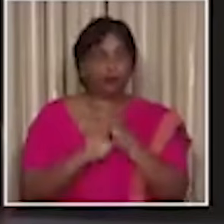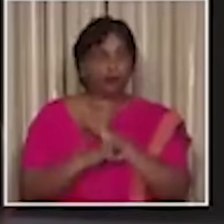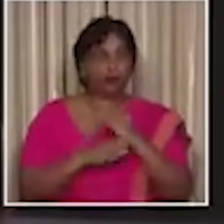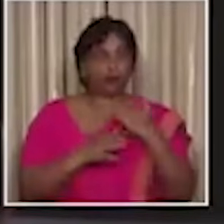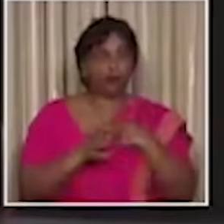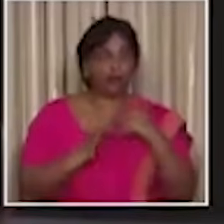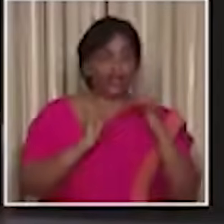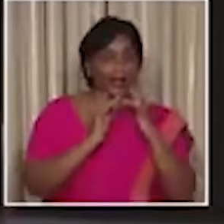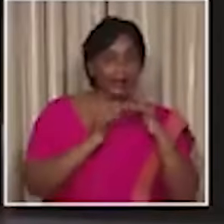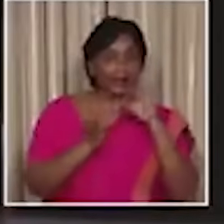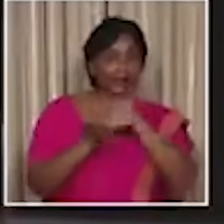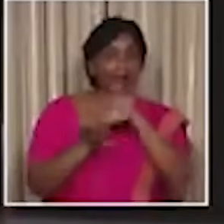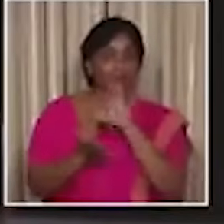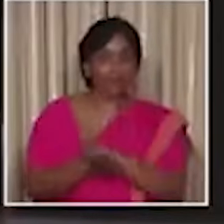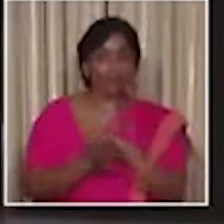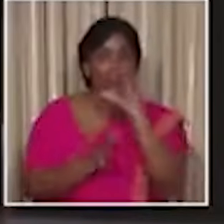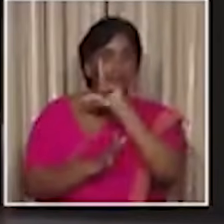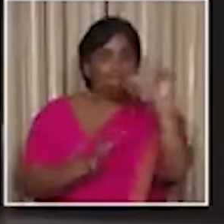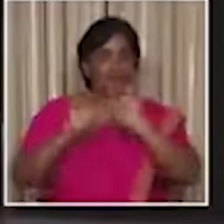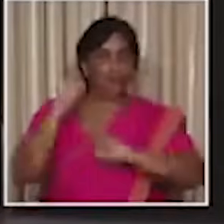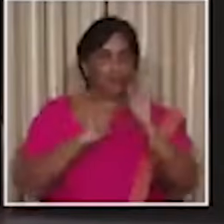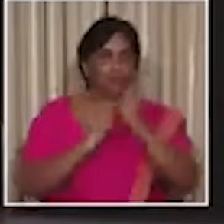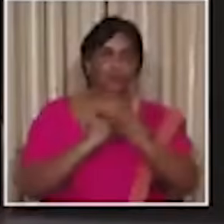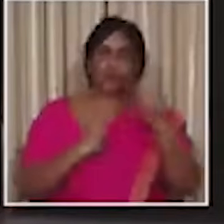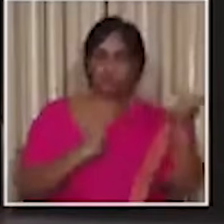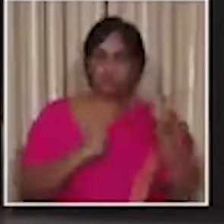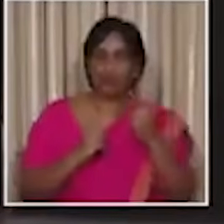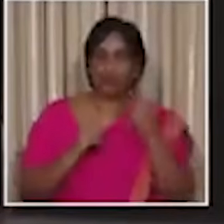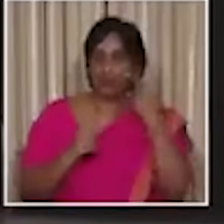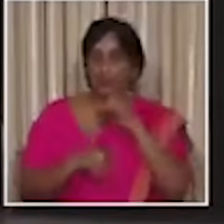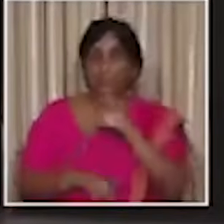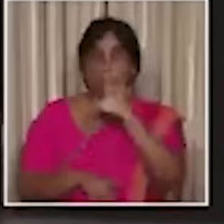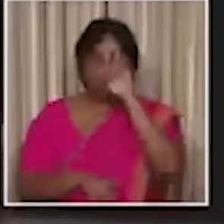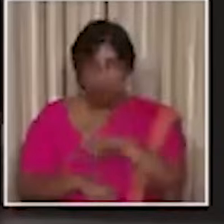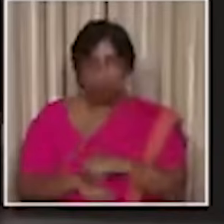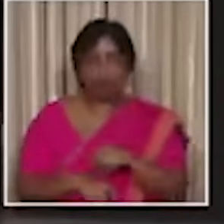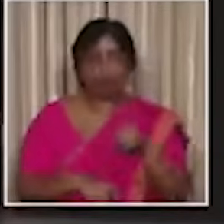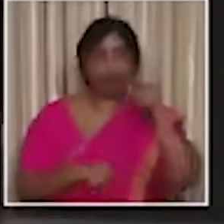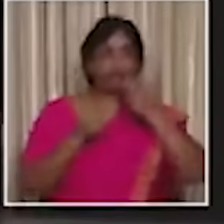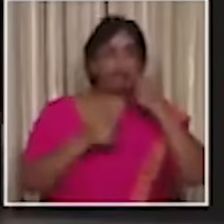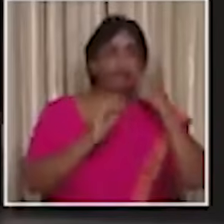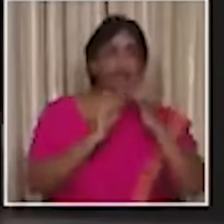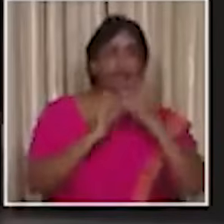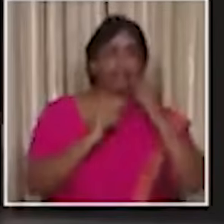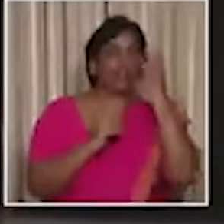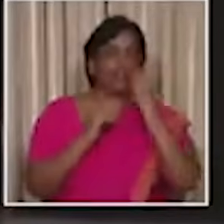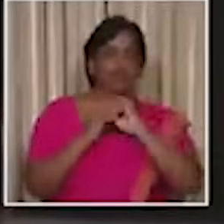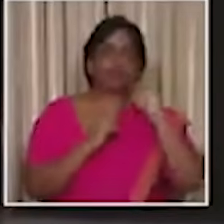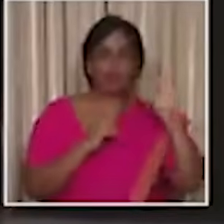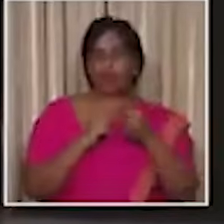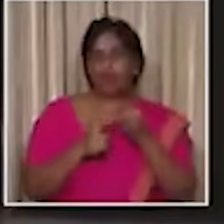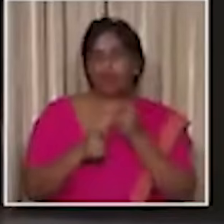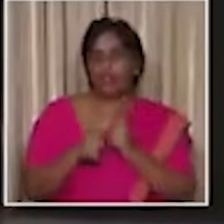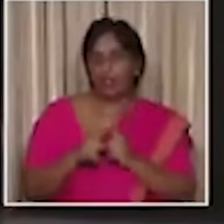එකේ 117ක් ගන්නවා. ඒ කියන්නේ කාමරේ 15000 3000ක් booking.com එකට නිකන් වන්දෙන්න ඕනේ. මේ මම උදාහරණයක්